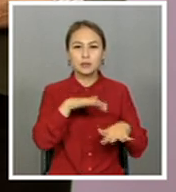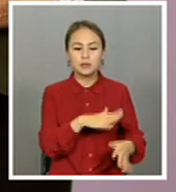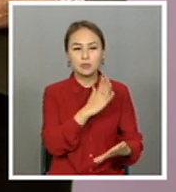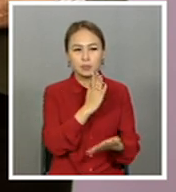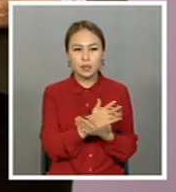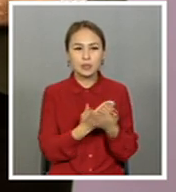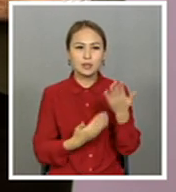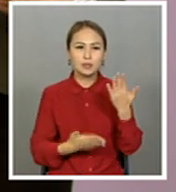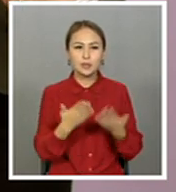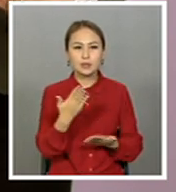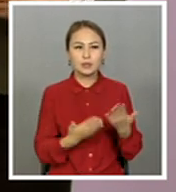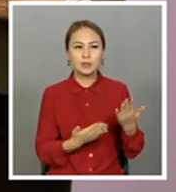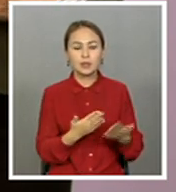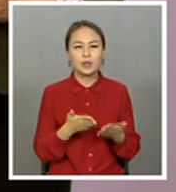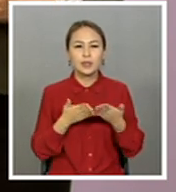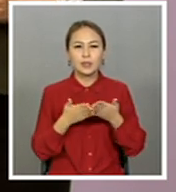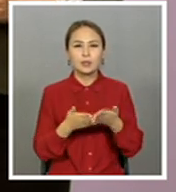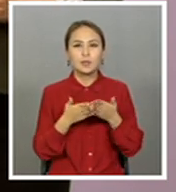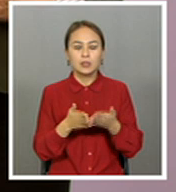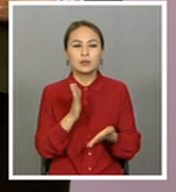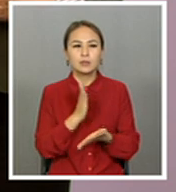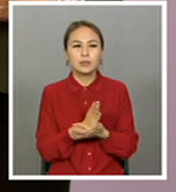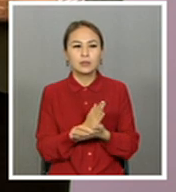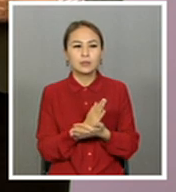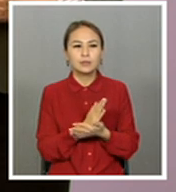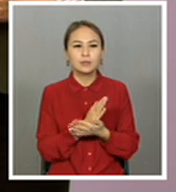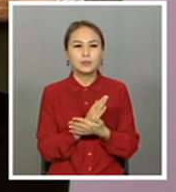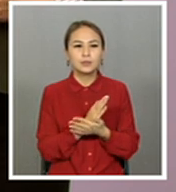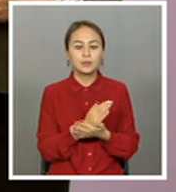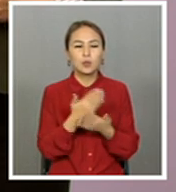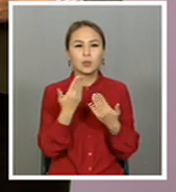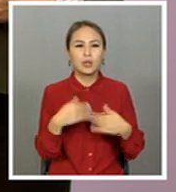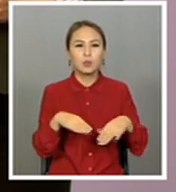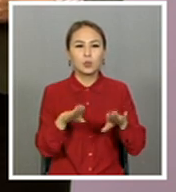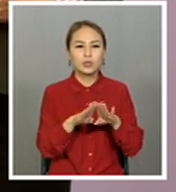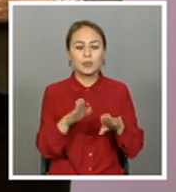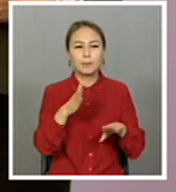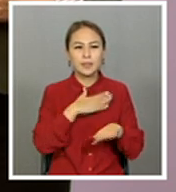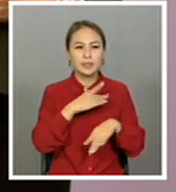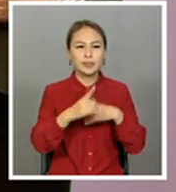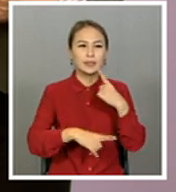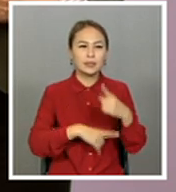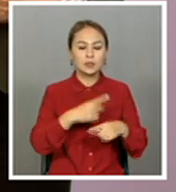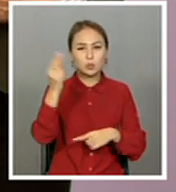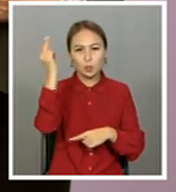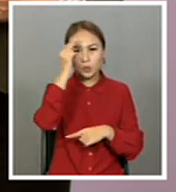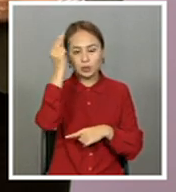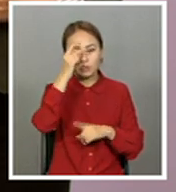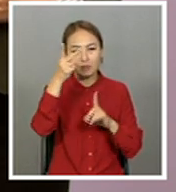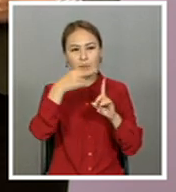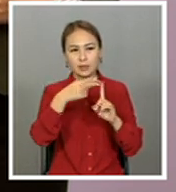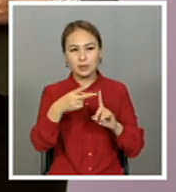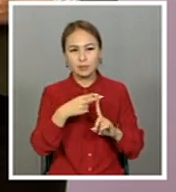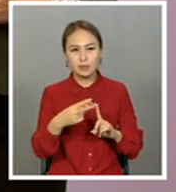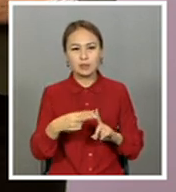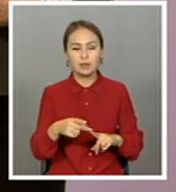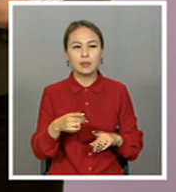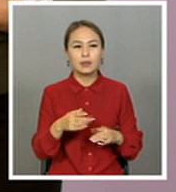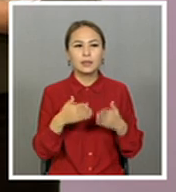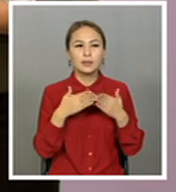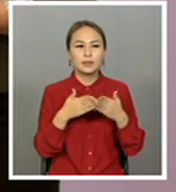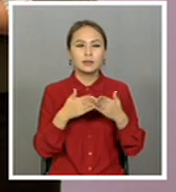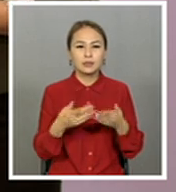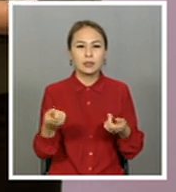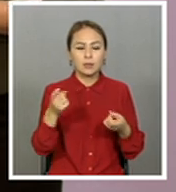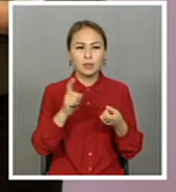және кемелер елестейді екен. Олай болса, біздің келесі оқитын мәтініміз осы теңізшілерге байланысты